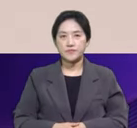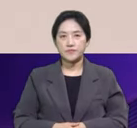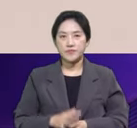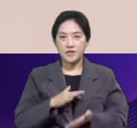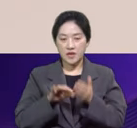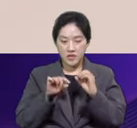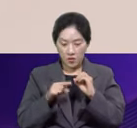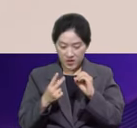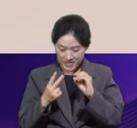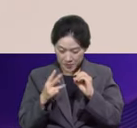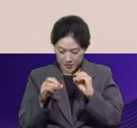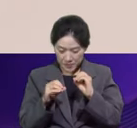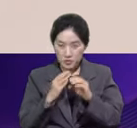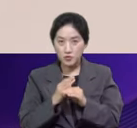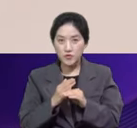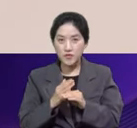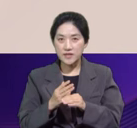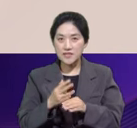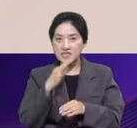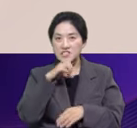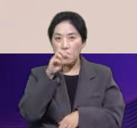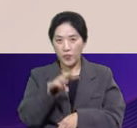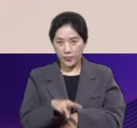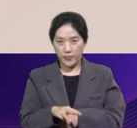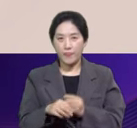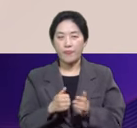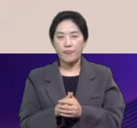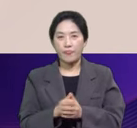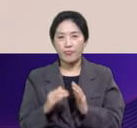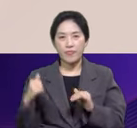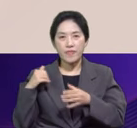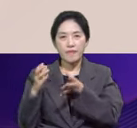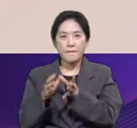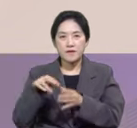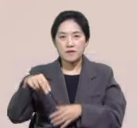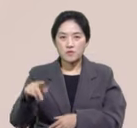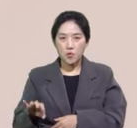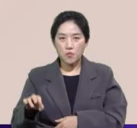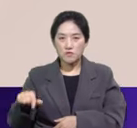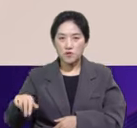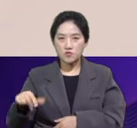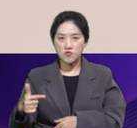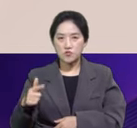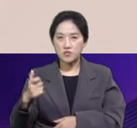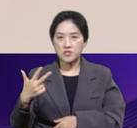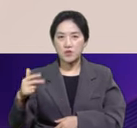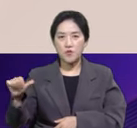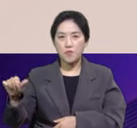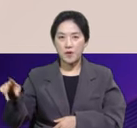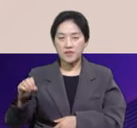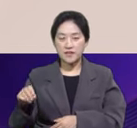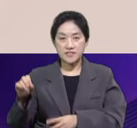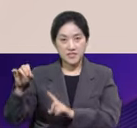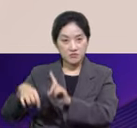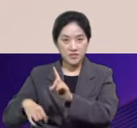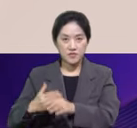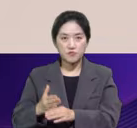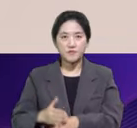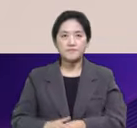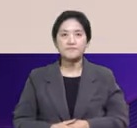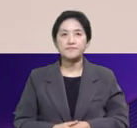개표 0.2% 진행된 경기 이천 지역 살펴보시죠. 국민의힘 송석준 후보 67.5%로 현재 선두를 달리고